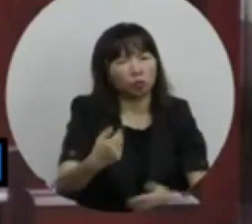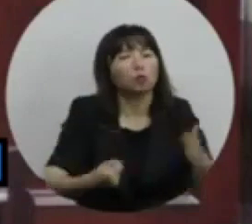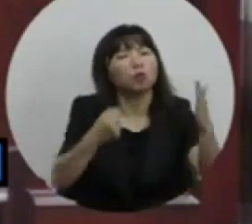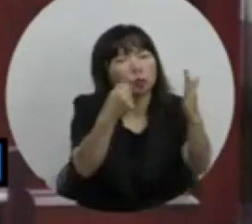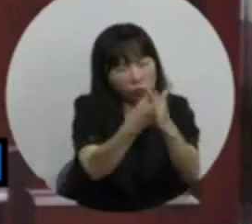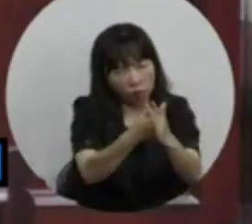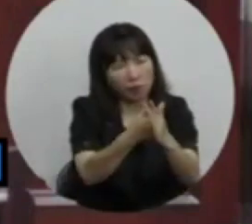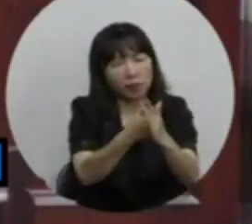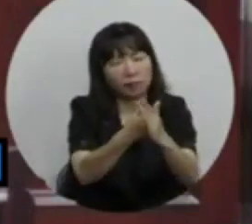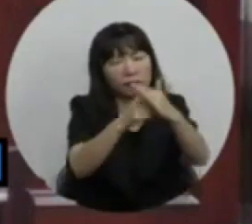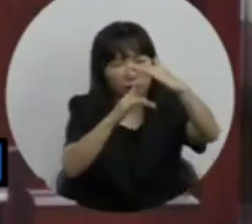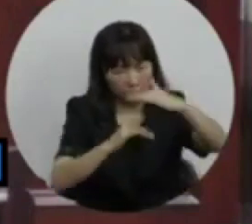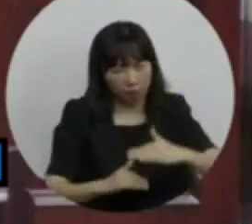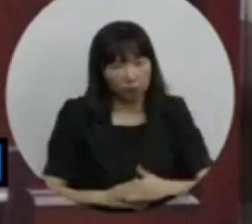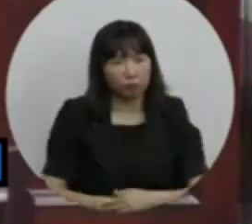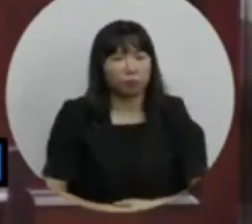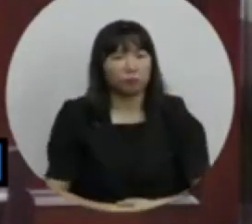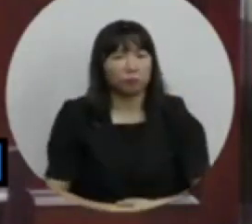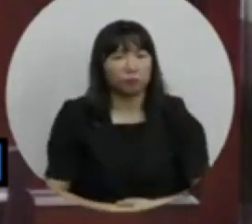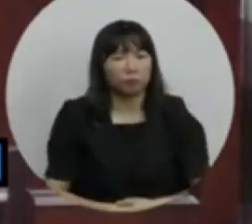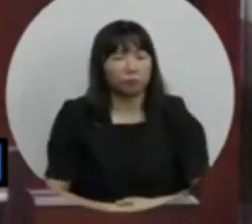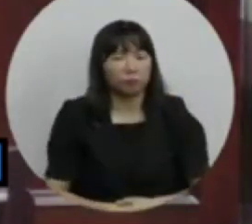겁니다. 그리고